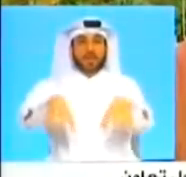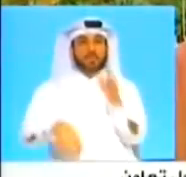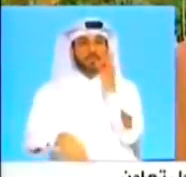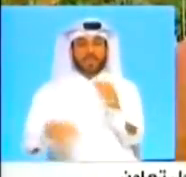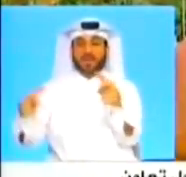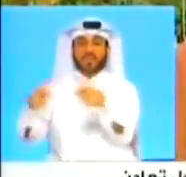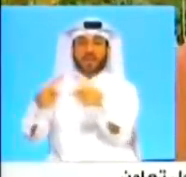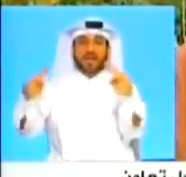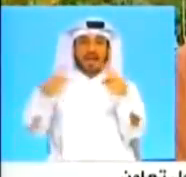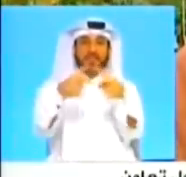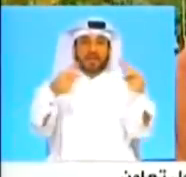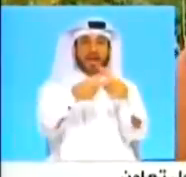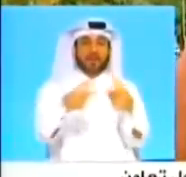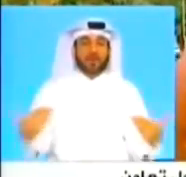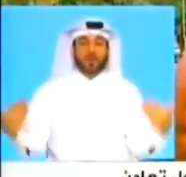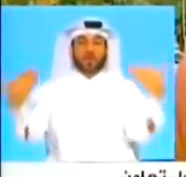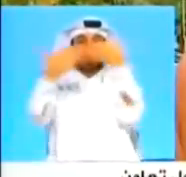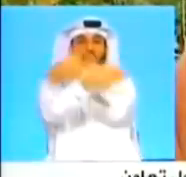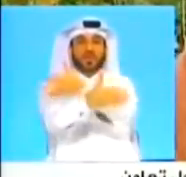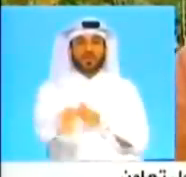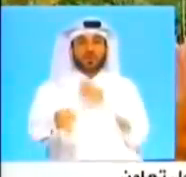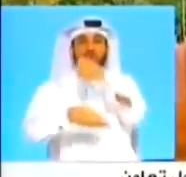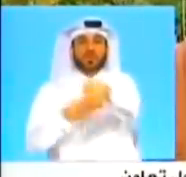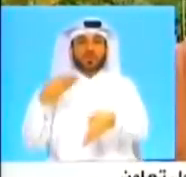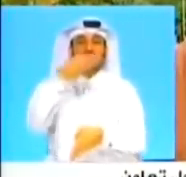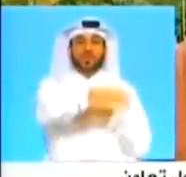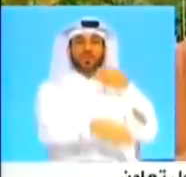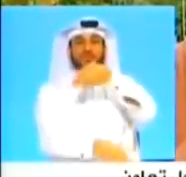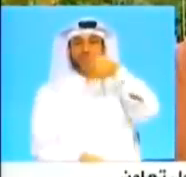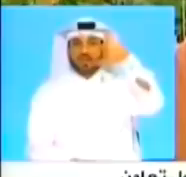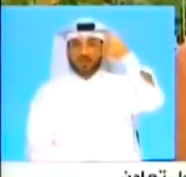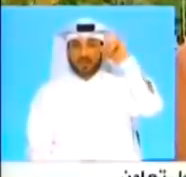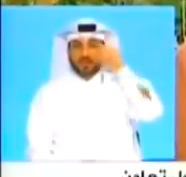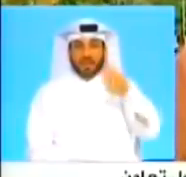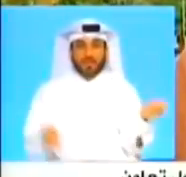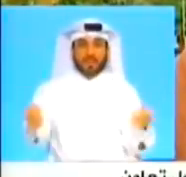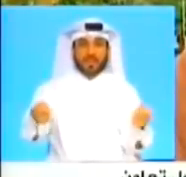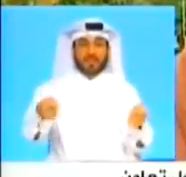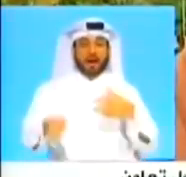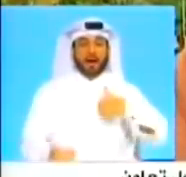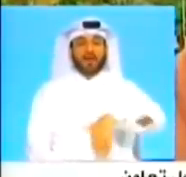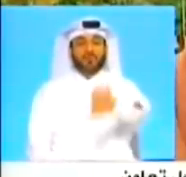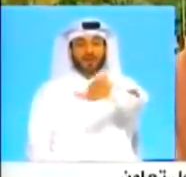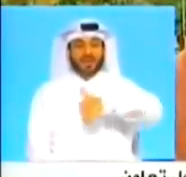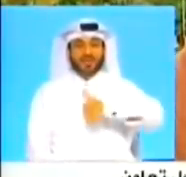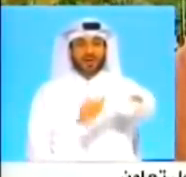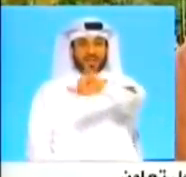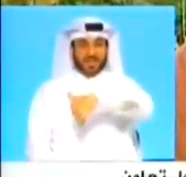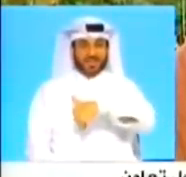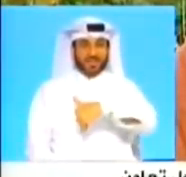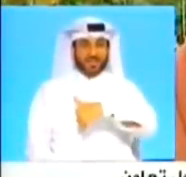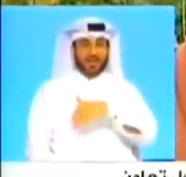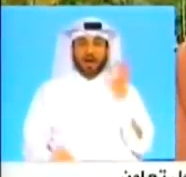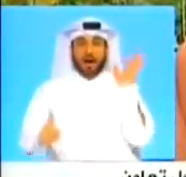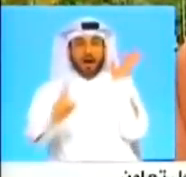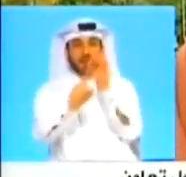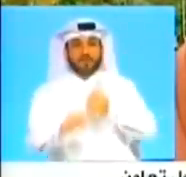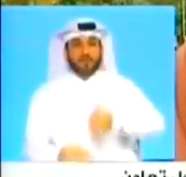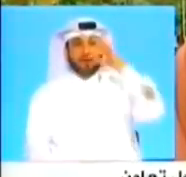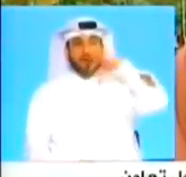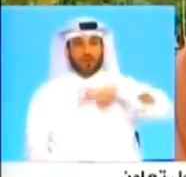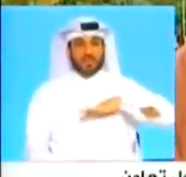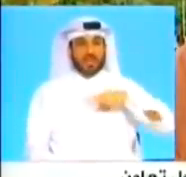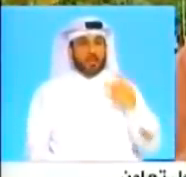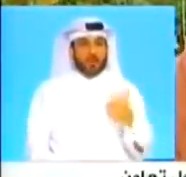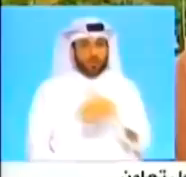القبائل الراحلة التي تتحرك بحيواناتها جنوبا وشمالا، كل ذلك في مصلحة المناطق الحدودية. ربما يكون